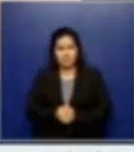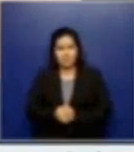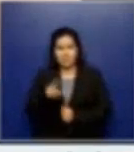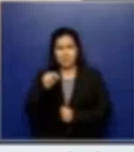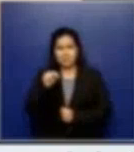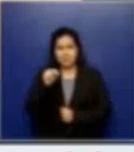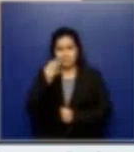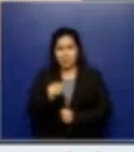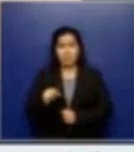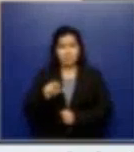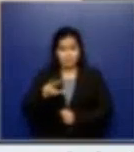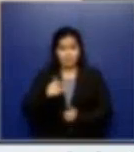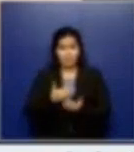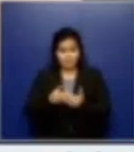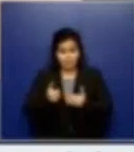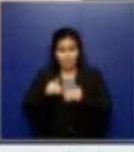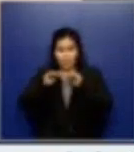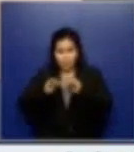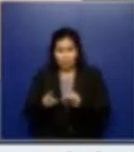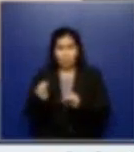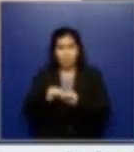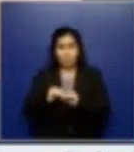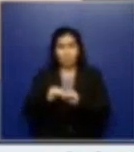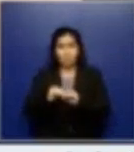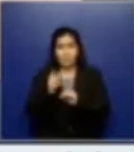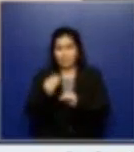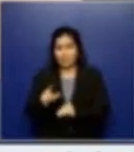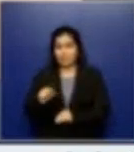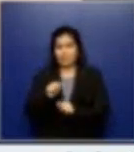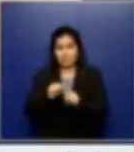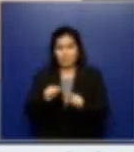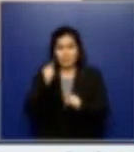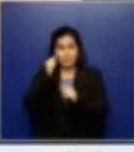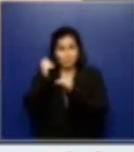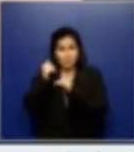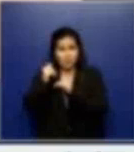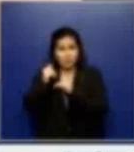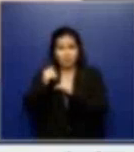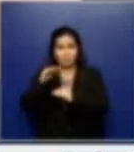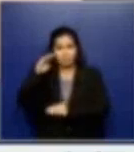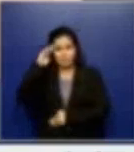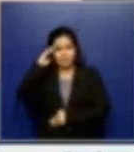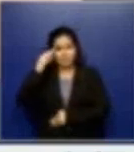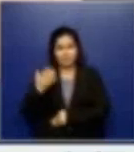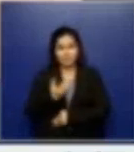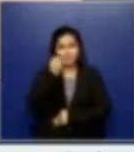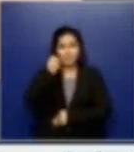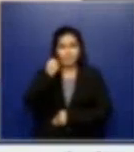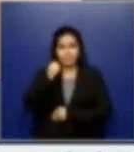เก็บได้เยอะท่านก็ได้ใจท่านลดอีก20ก็หวังว่าจะได้อีกเยอะขึ้นยึดอำนาจปี57เจ๊งเลย